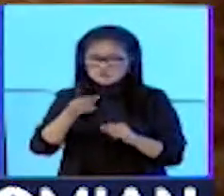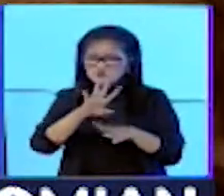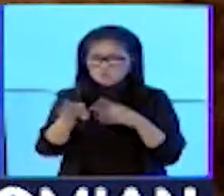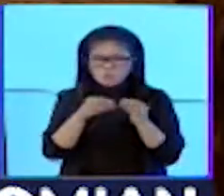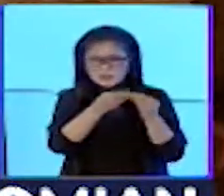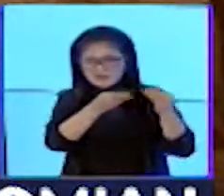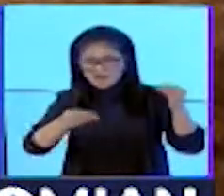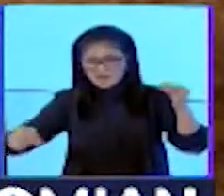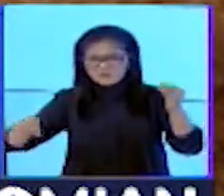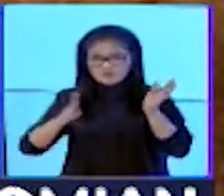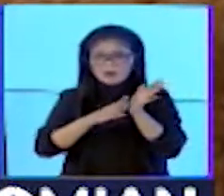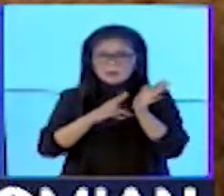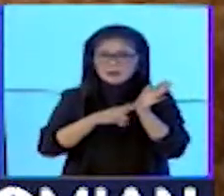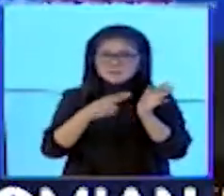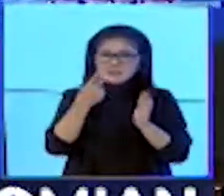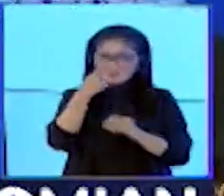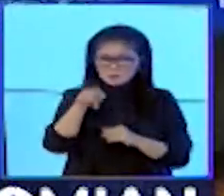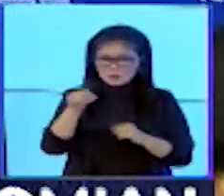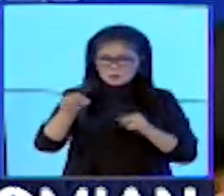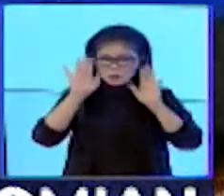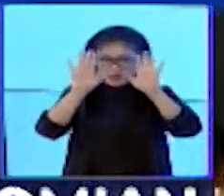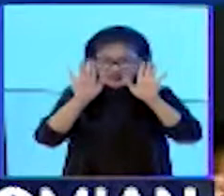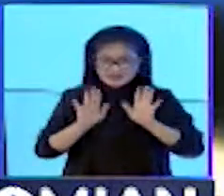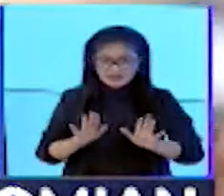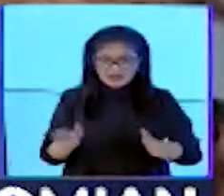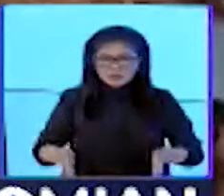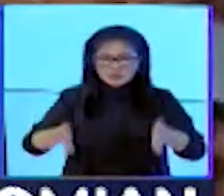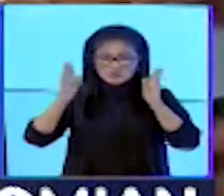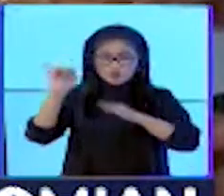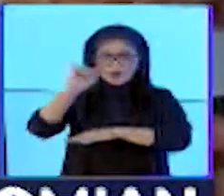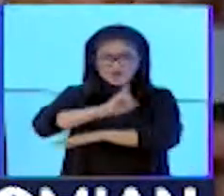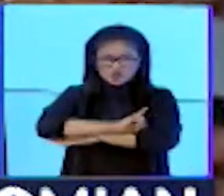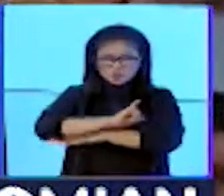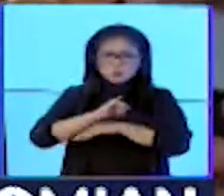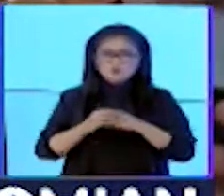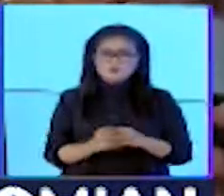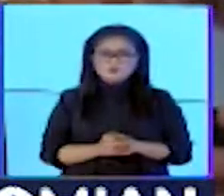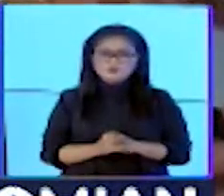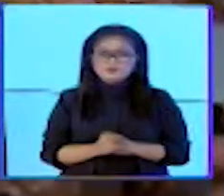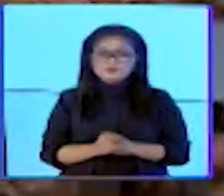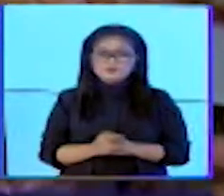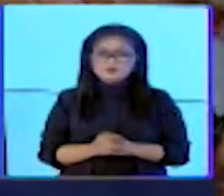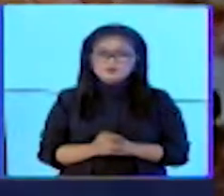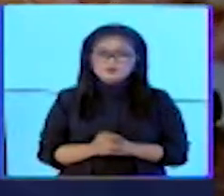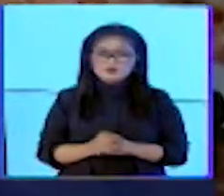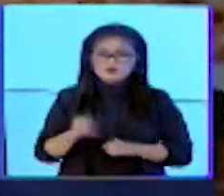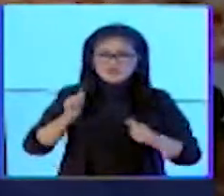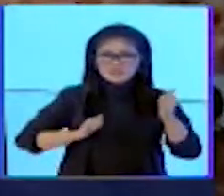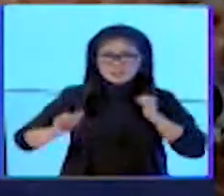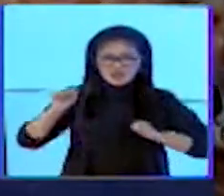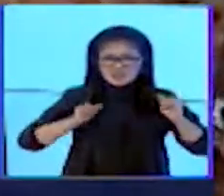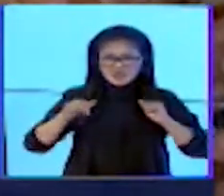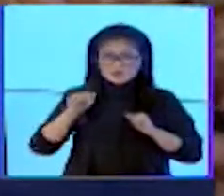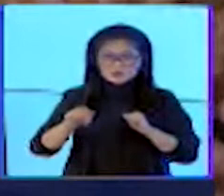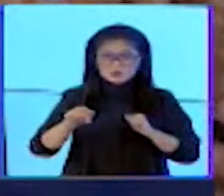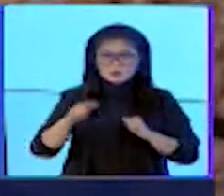redaksi MNC Media di gedung iNews Center Jakarta Pusat. Yang seperti dilihat, beberapa kegiatan retail sudah,